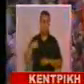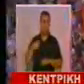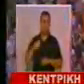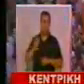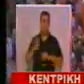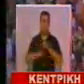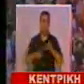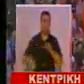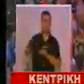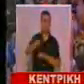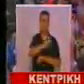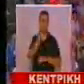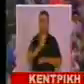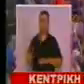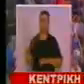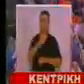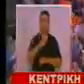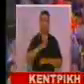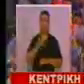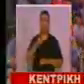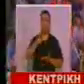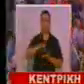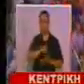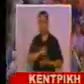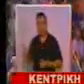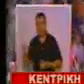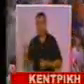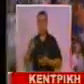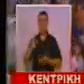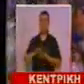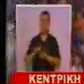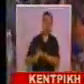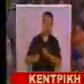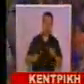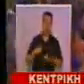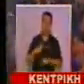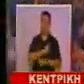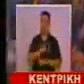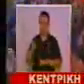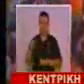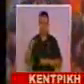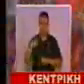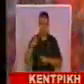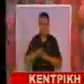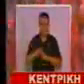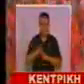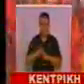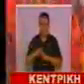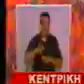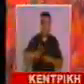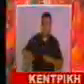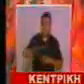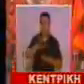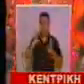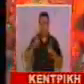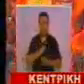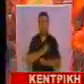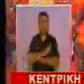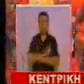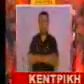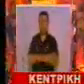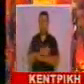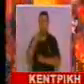λαού ούτε η κεντροδεξιά, ούτε η κεντροαριστερά. Αυτό που έχει σημασία είναι ο λαός να μείνει όρθιος, να